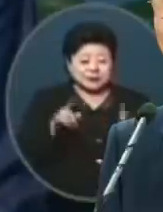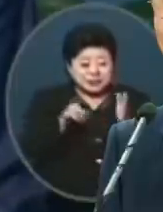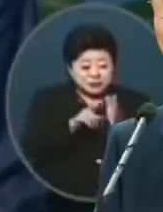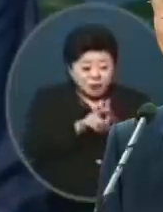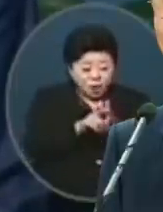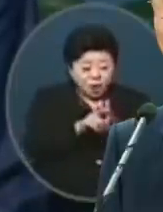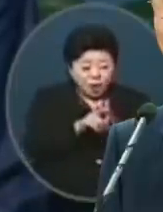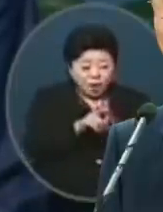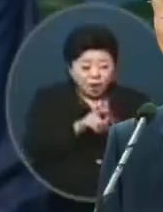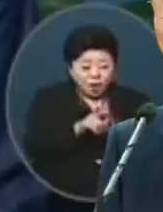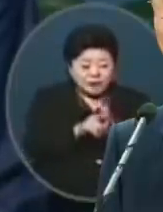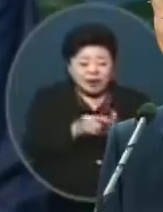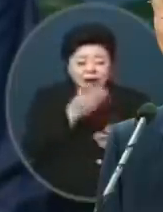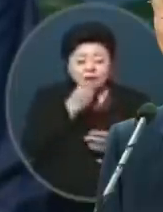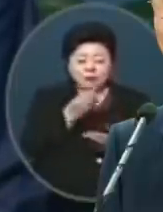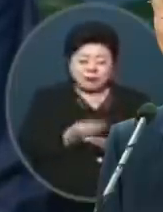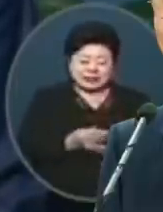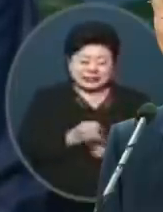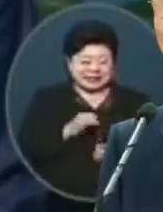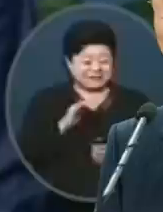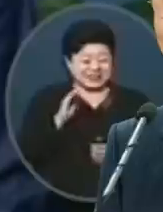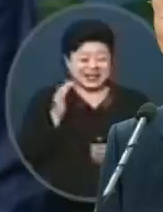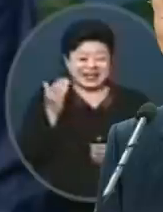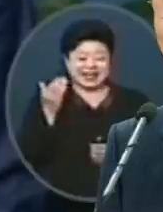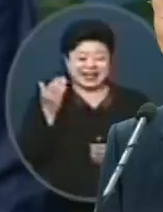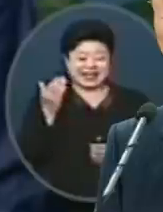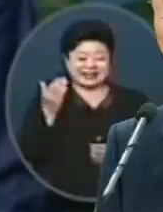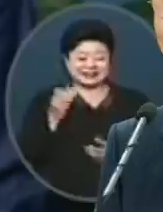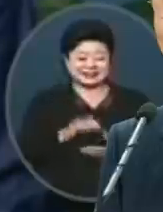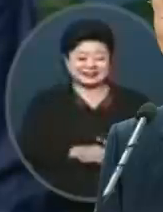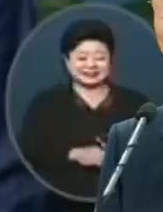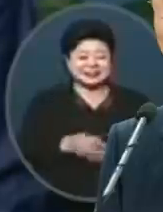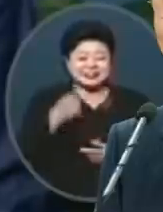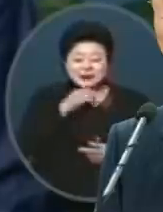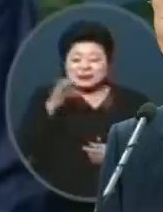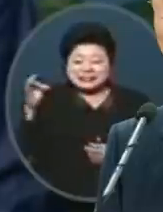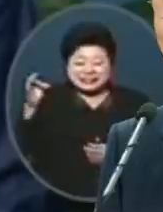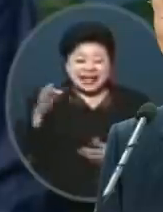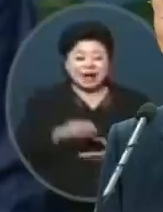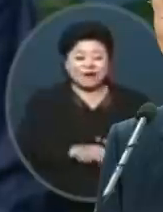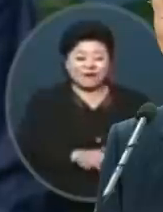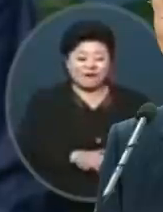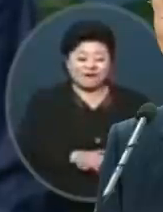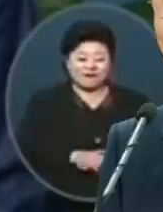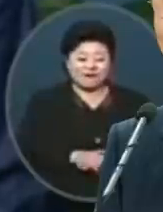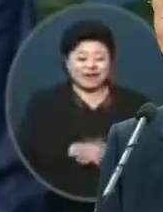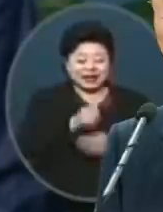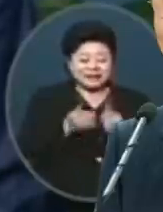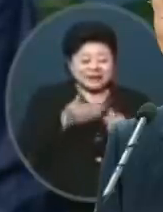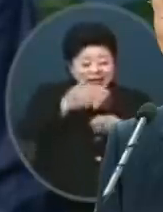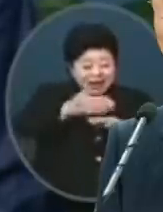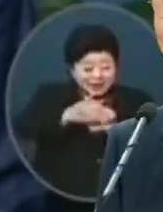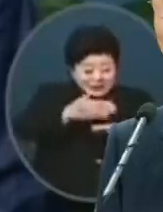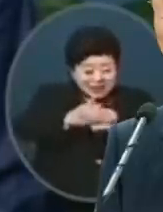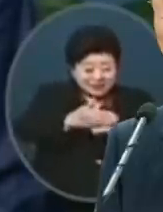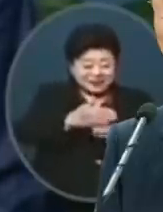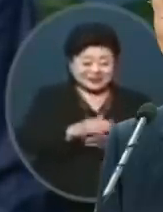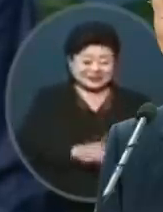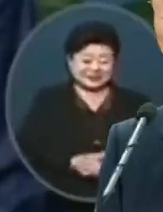믿음으로 나는 저 복을 받은 사람이라고 입으로 시인하고 하나님께 감사하고